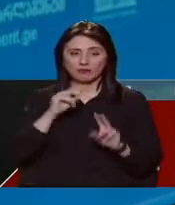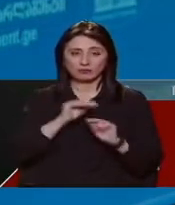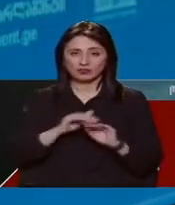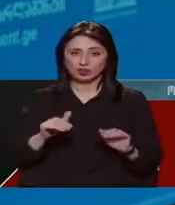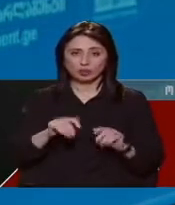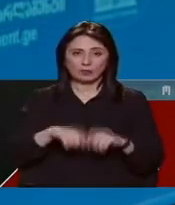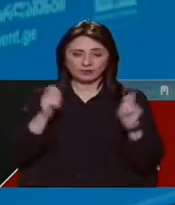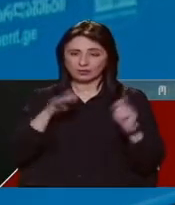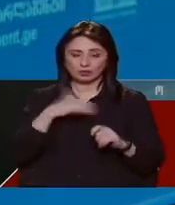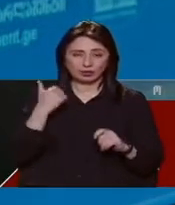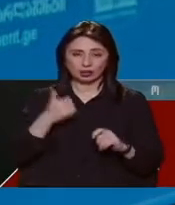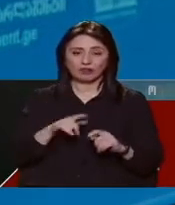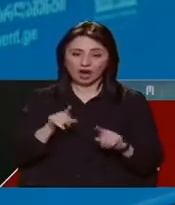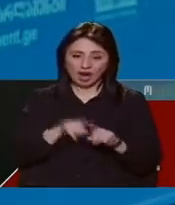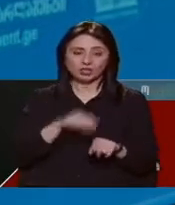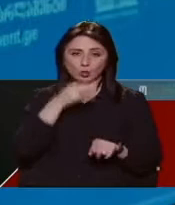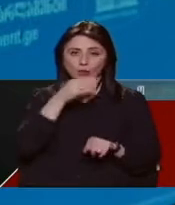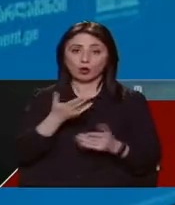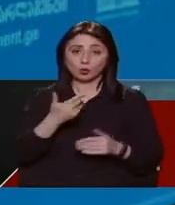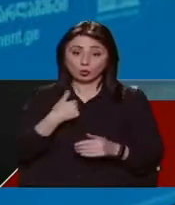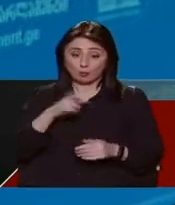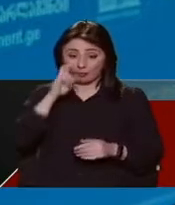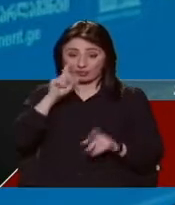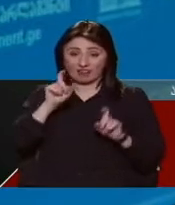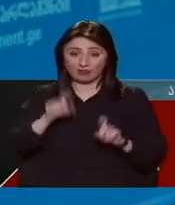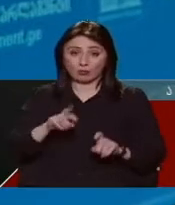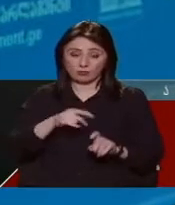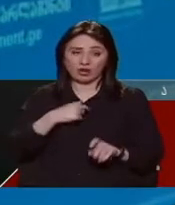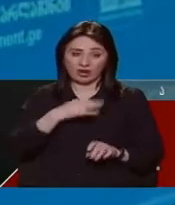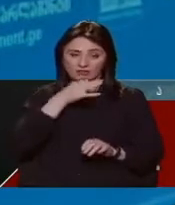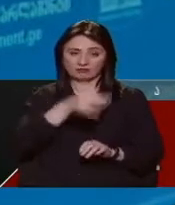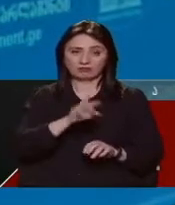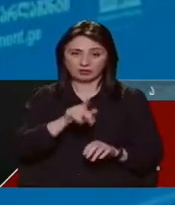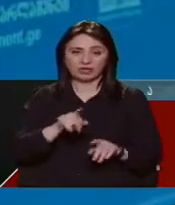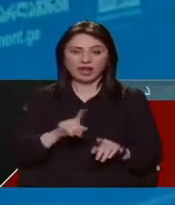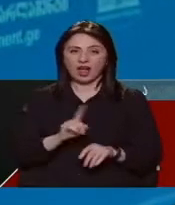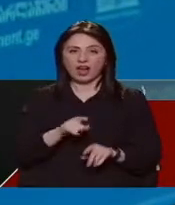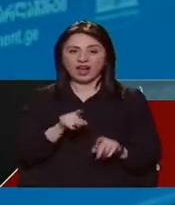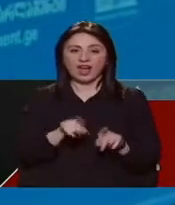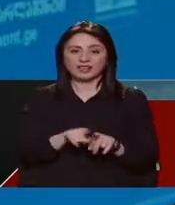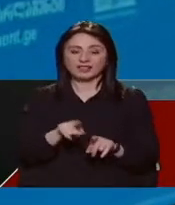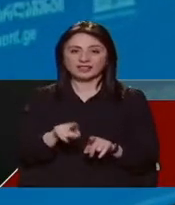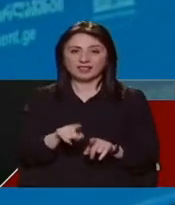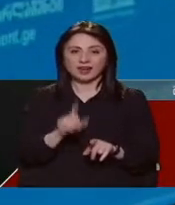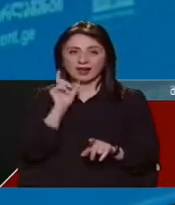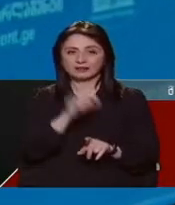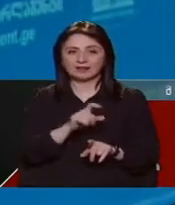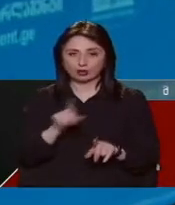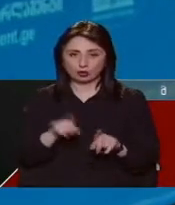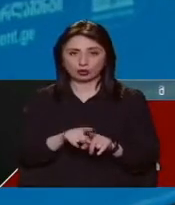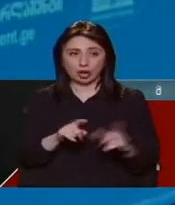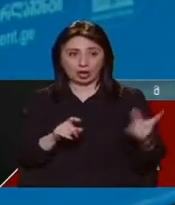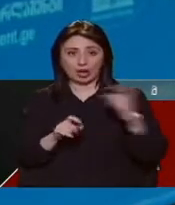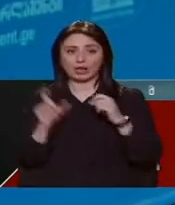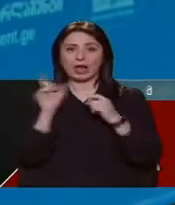მშვიდობას. ასე უპასუხებდი მე, რომ მთავრობაში ყოფილიყავი ამ განცხადებას და არა იმ რაღაცნაირი